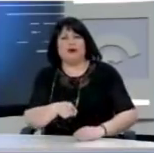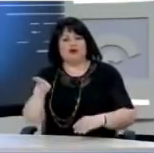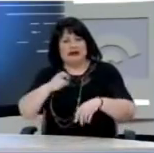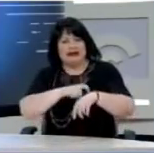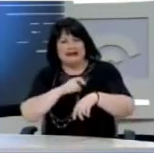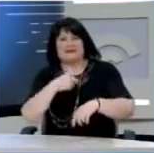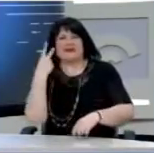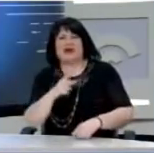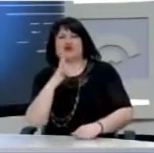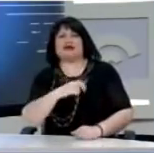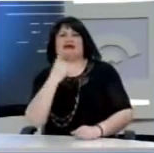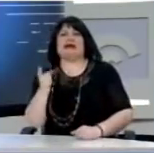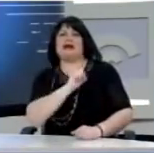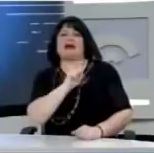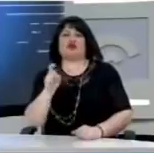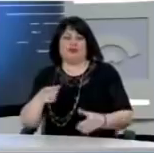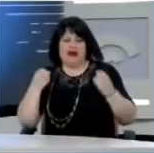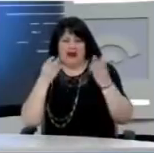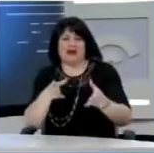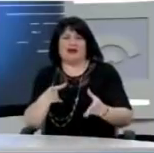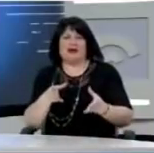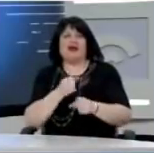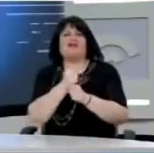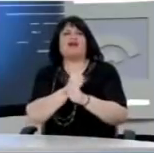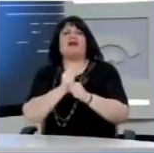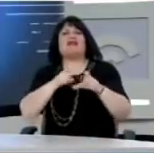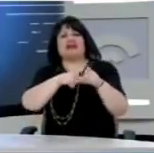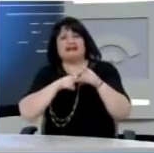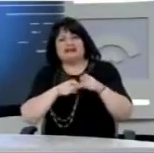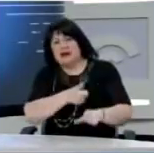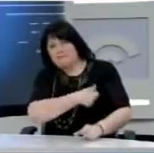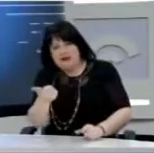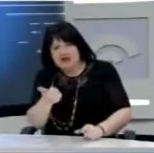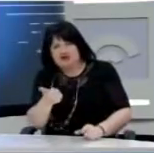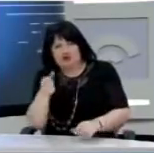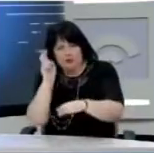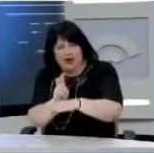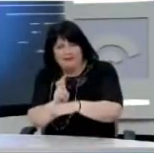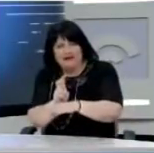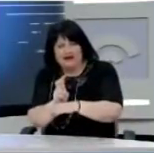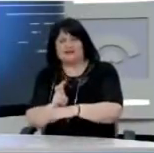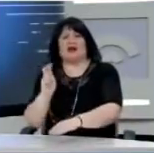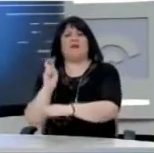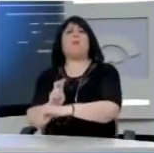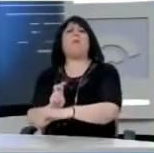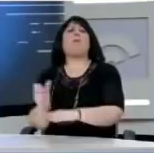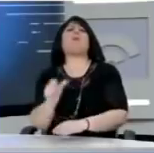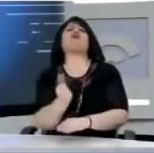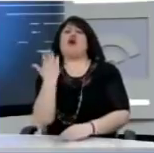χαρίζατε 241 εκατομμύρια από τις επιστροφές των φαρμακευτικών εταιριών για το rebate και τα κρατούσατε κλειδωμένα στα συρτάρια